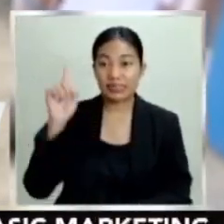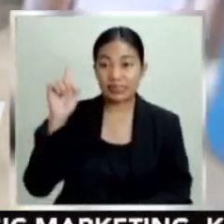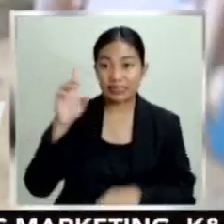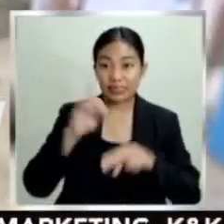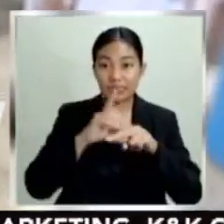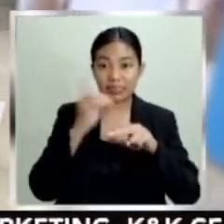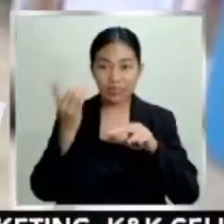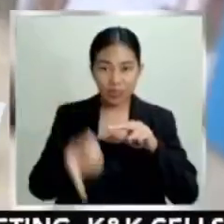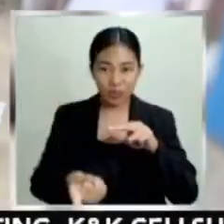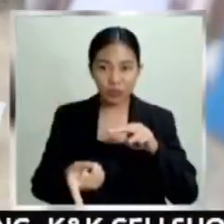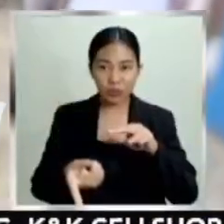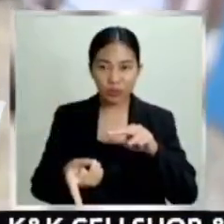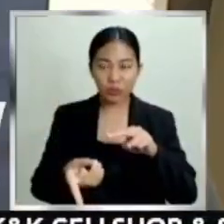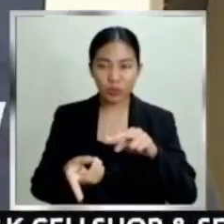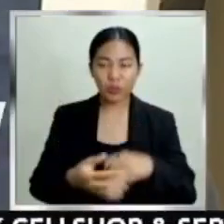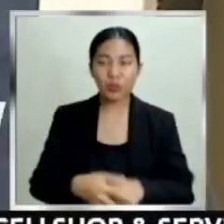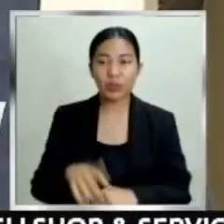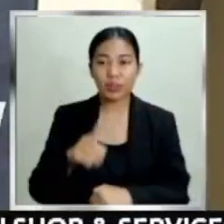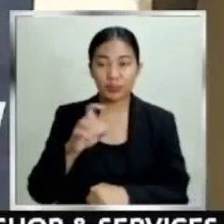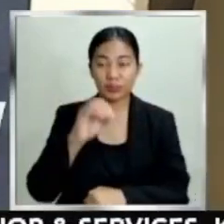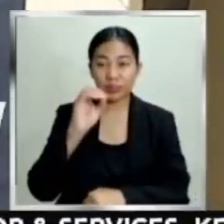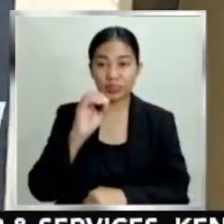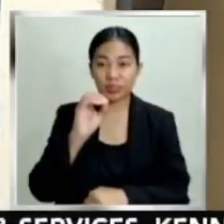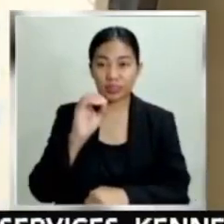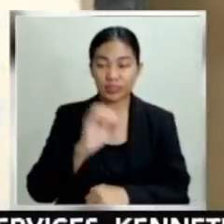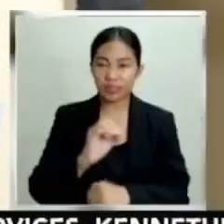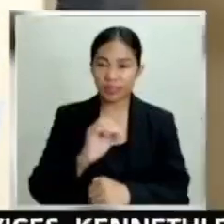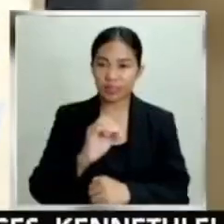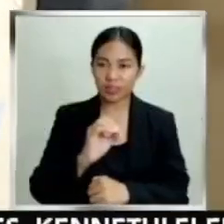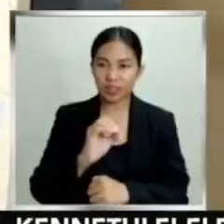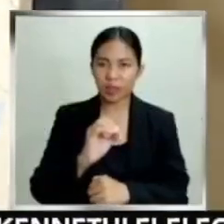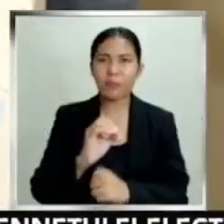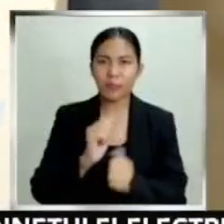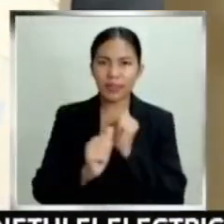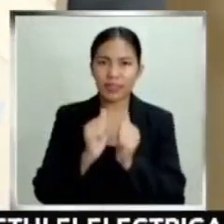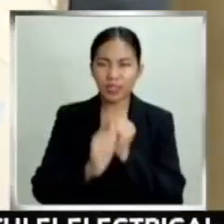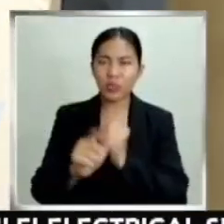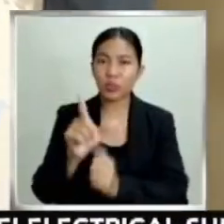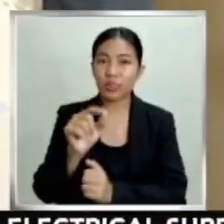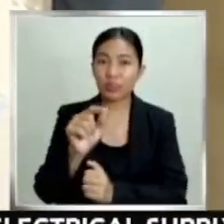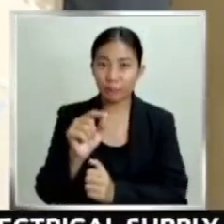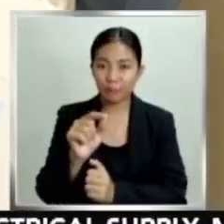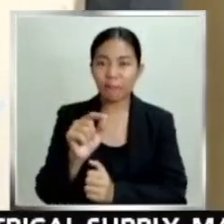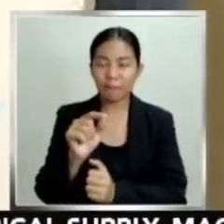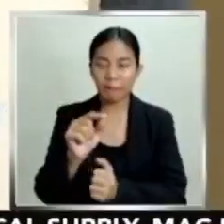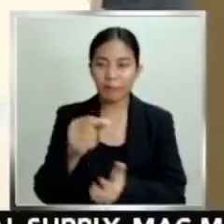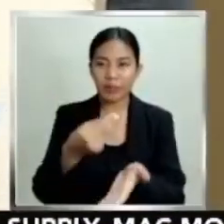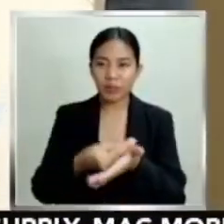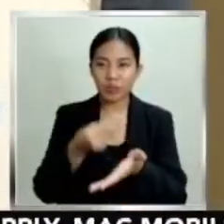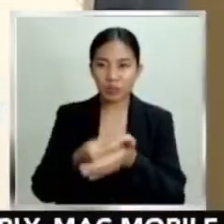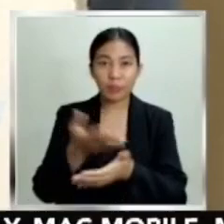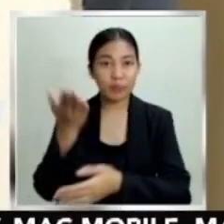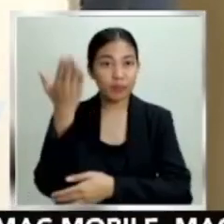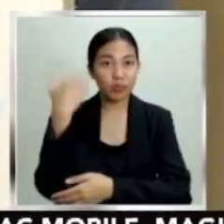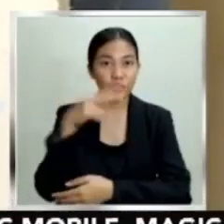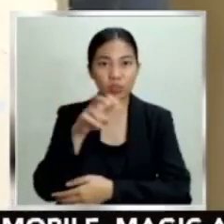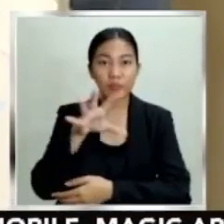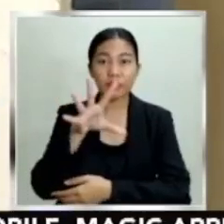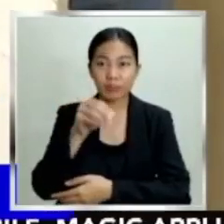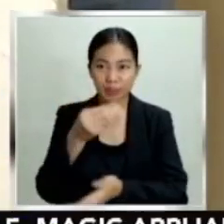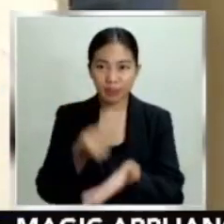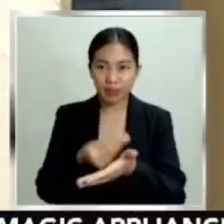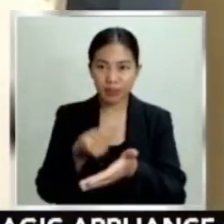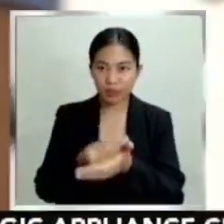charge. Kaya ang bill na babayaran, nasa 20 pesos na lang mula sa dating humigit kumulang na 250 pesos. Kung mas mataas sa